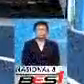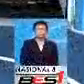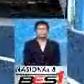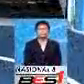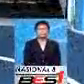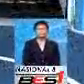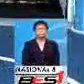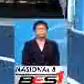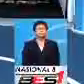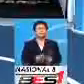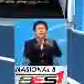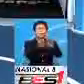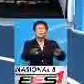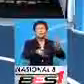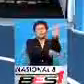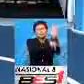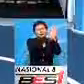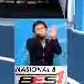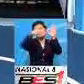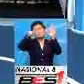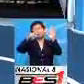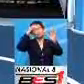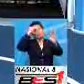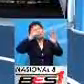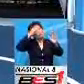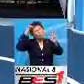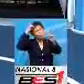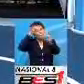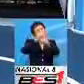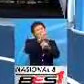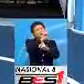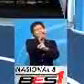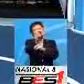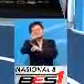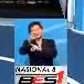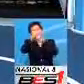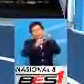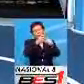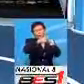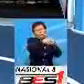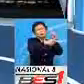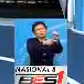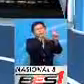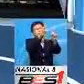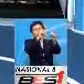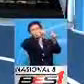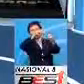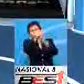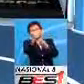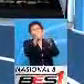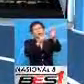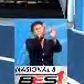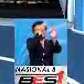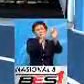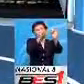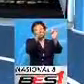tibalah ke perkembangan parlimen 13 tujuan src International membuat pembayaran sebanyak rm70 juta antara 8